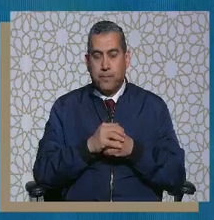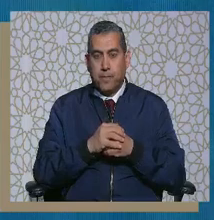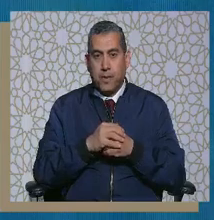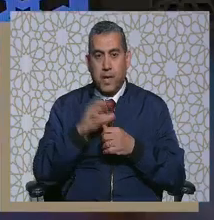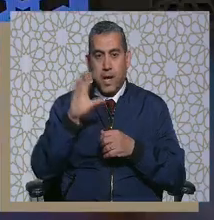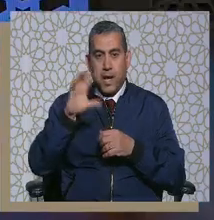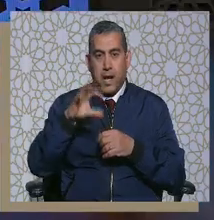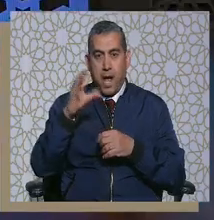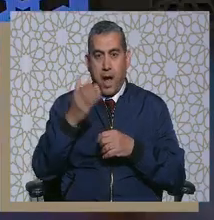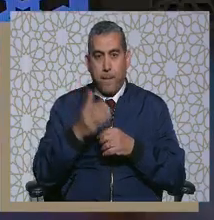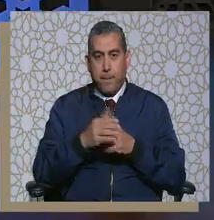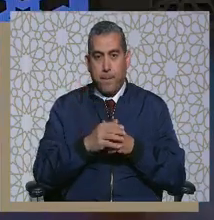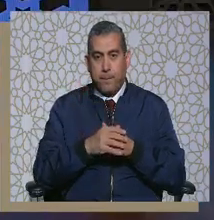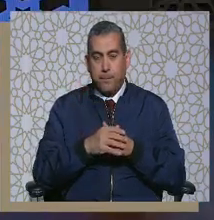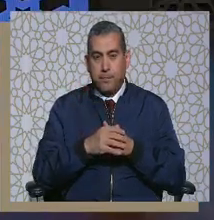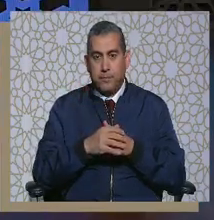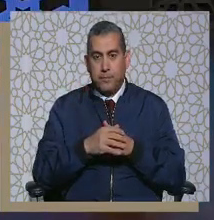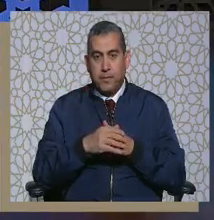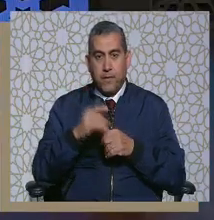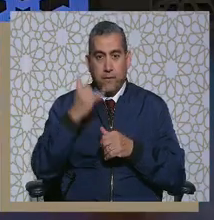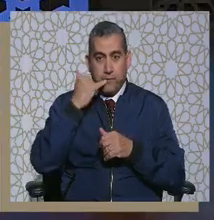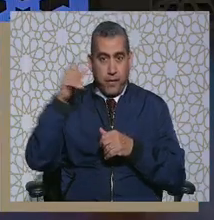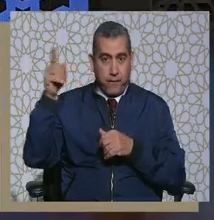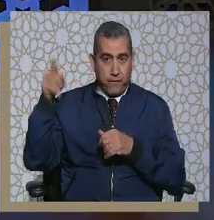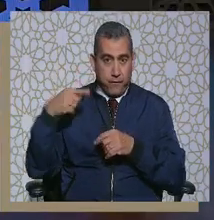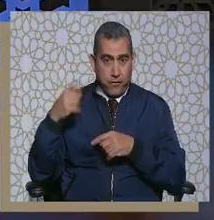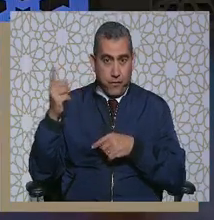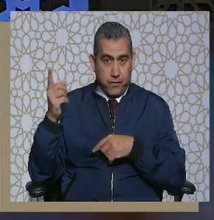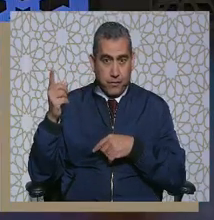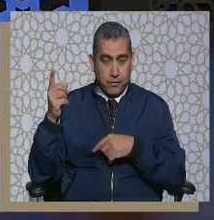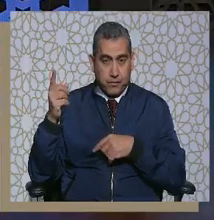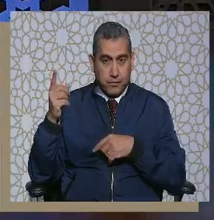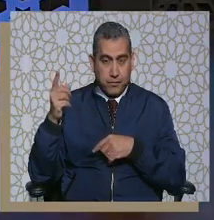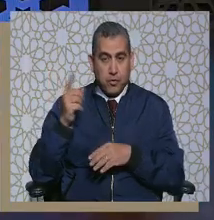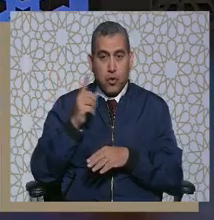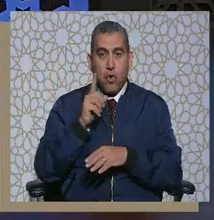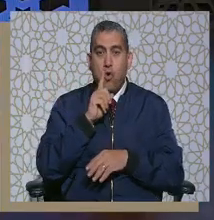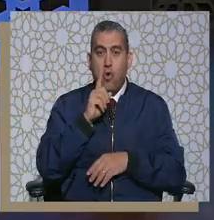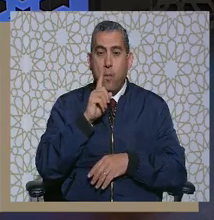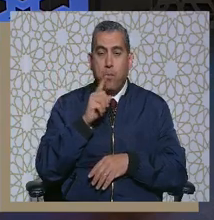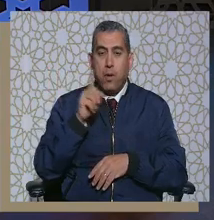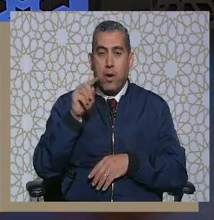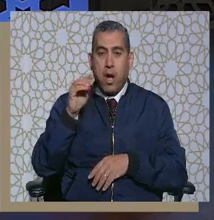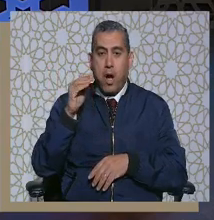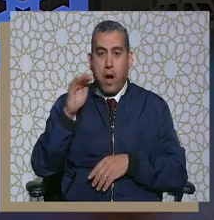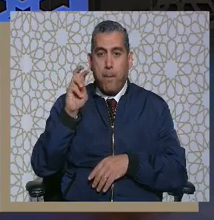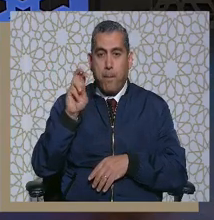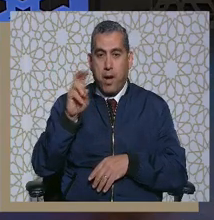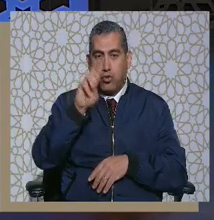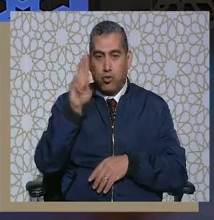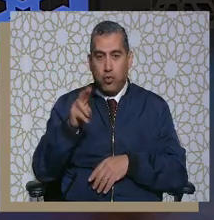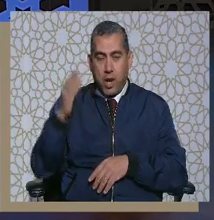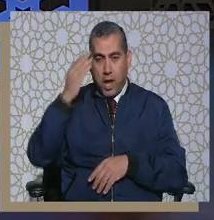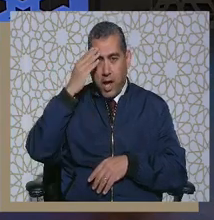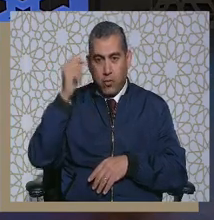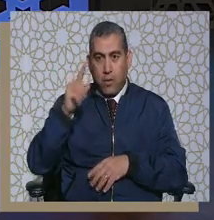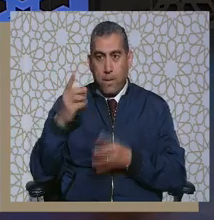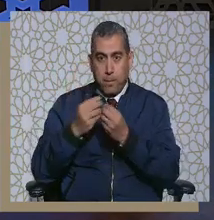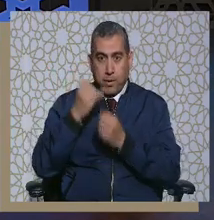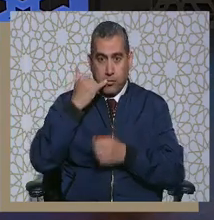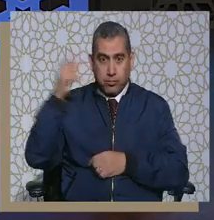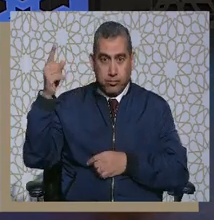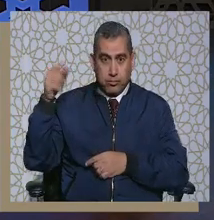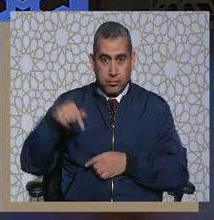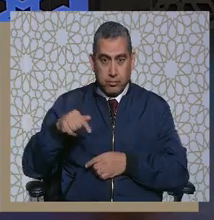نعم في حد معانا السيده ام رحمه فين السيده ام رحمه لسه معانا السيده ام